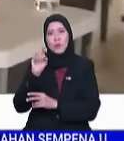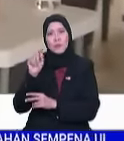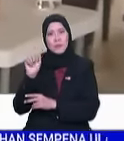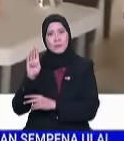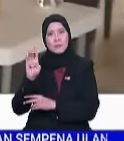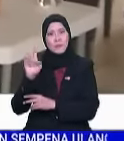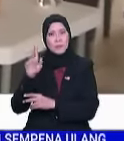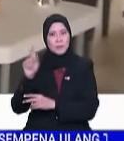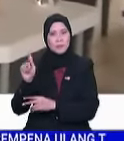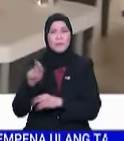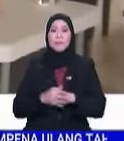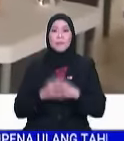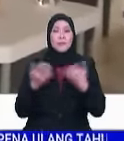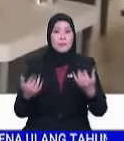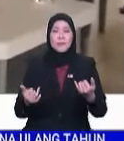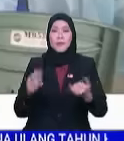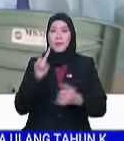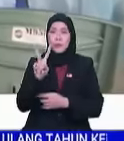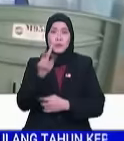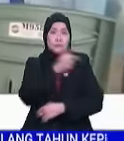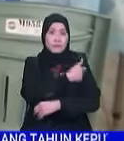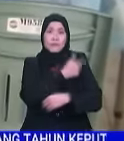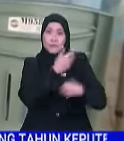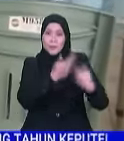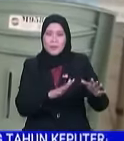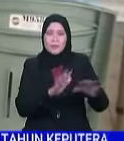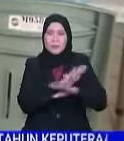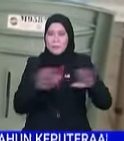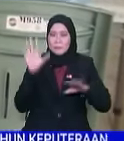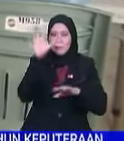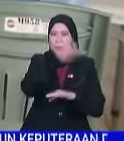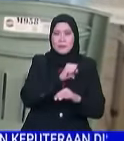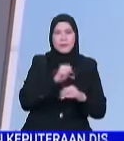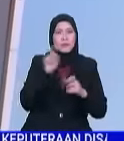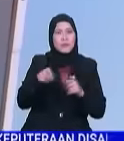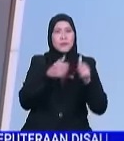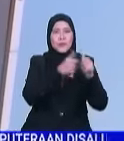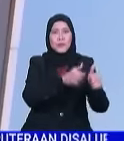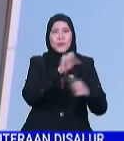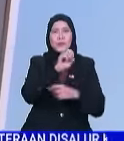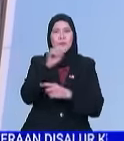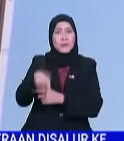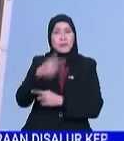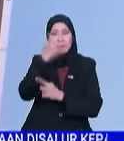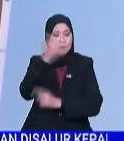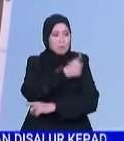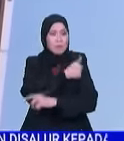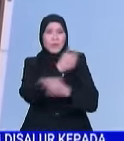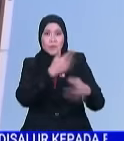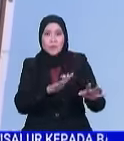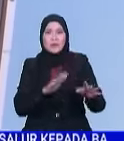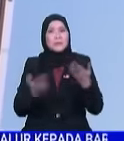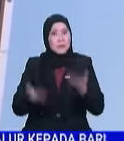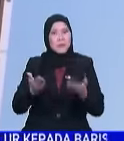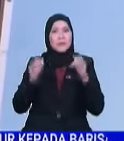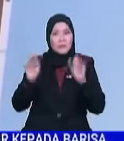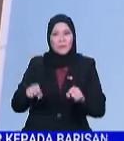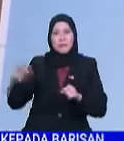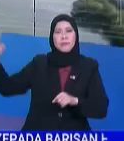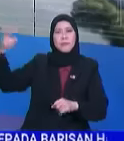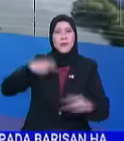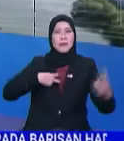mereka yang telah lengkap dua dos vaksin tidak leka dan terus mematuhi SOP kerana vaksin bukan jaminan untuk tidak dijangkiti virus